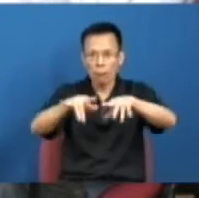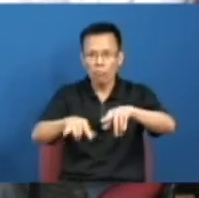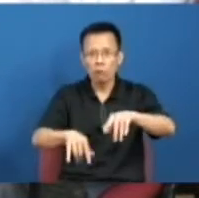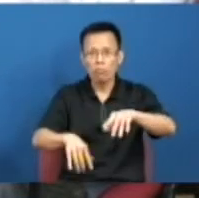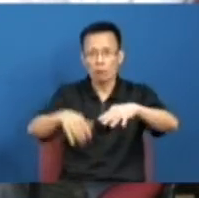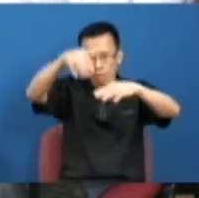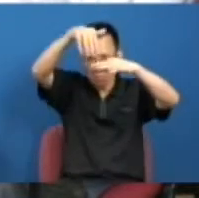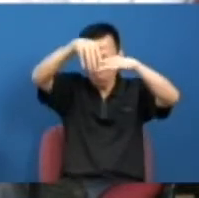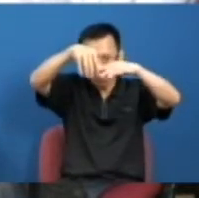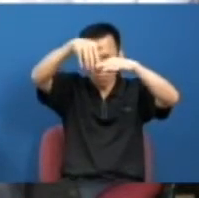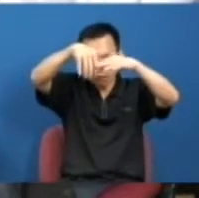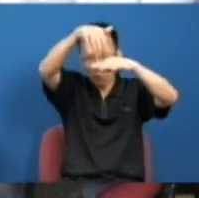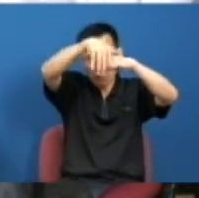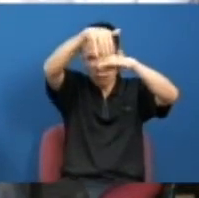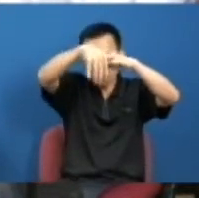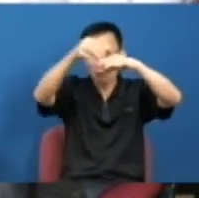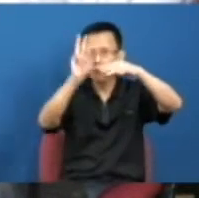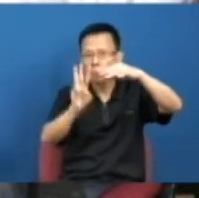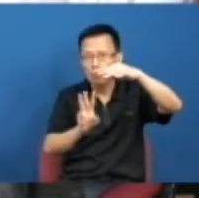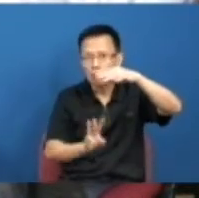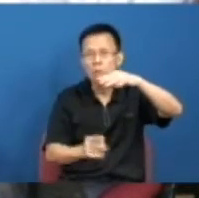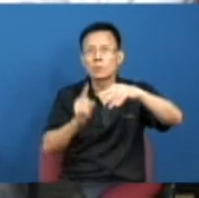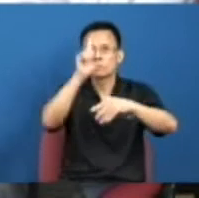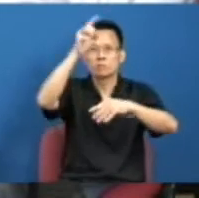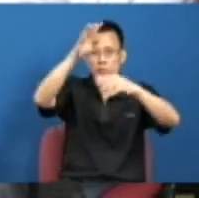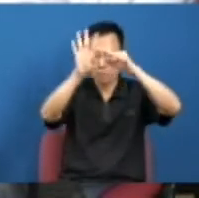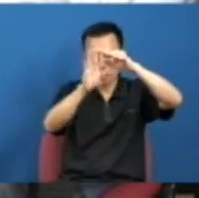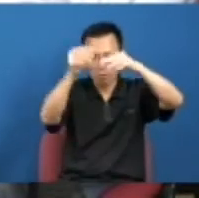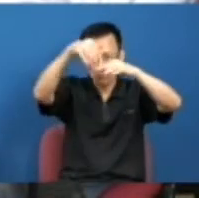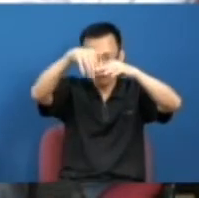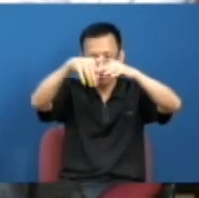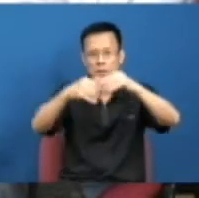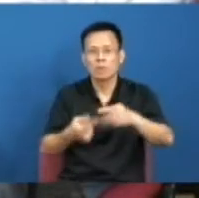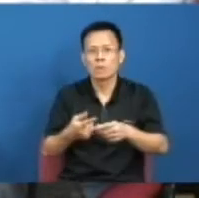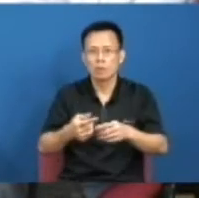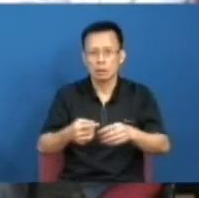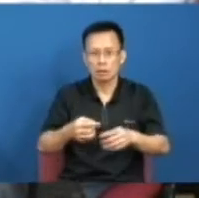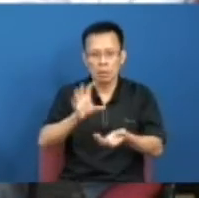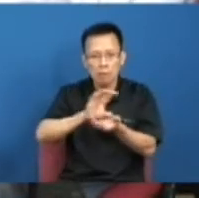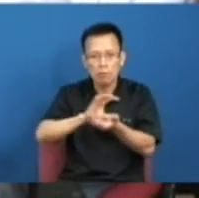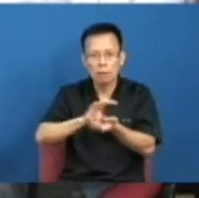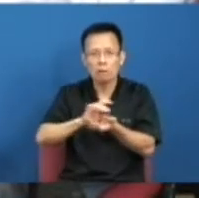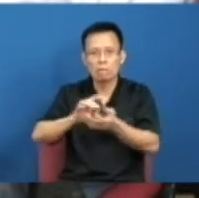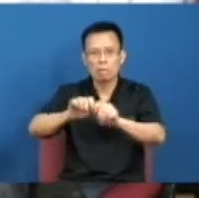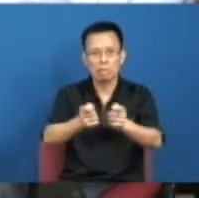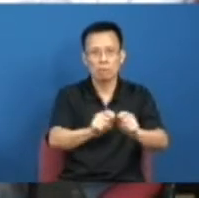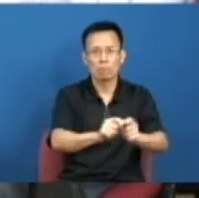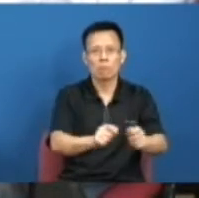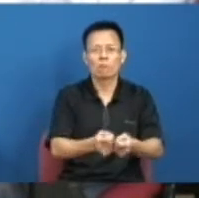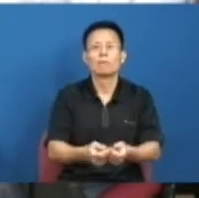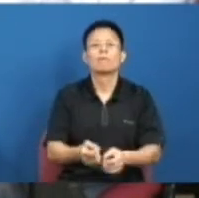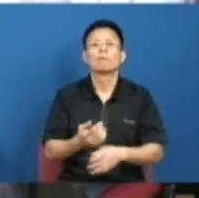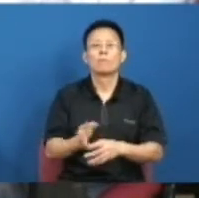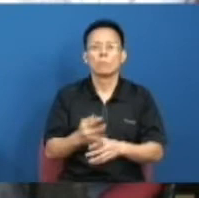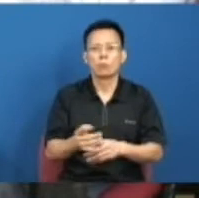大件事啦。下面咧可能會天花漏水啦， 嗯、 做到啲家私破壞啦，等等， 係咯、 所以我哋